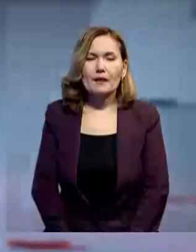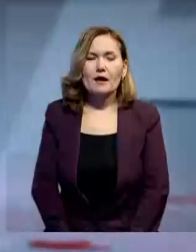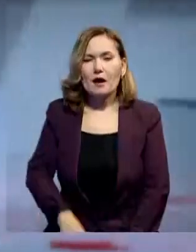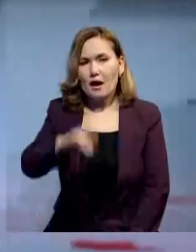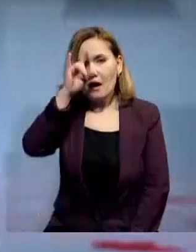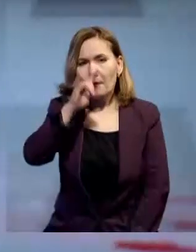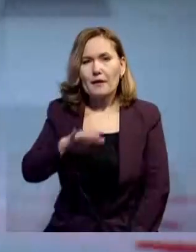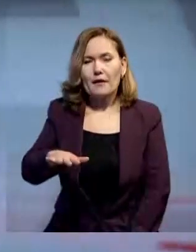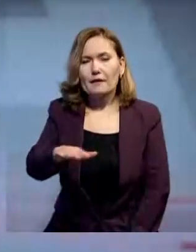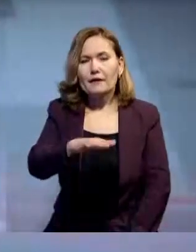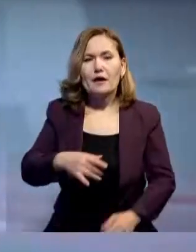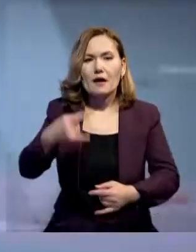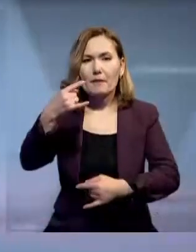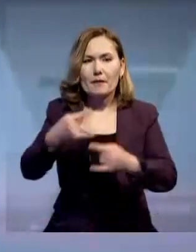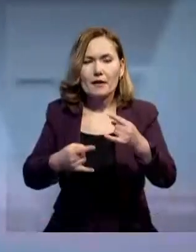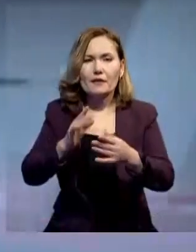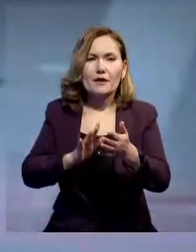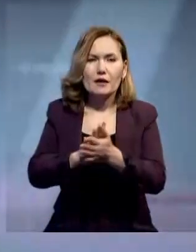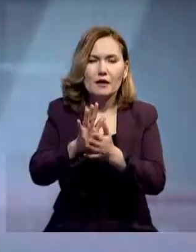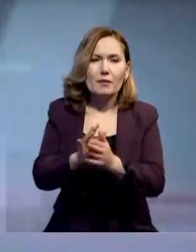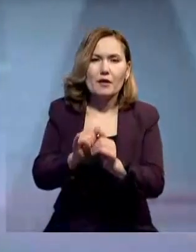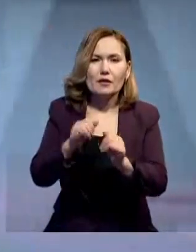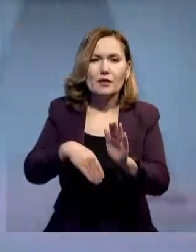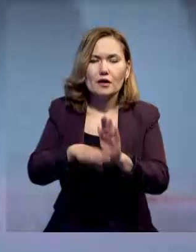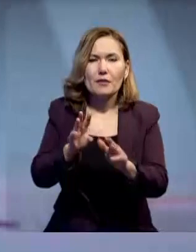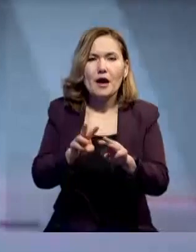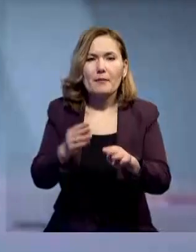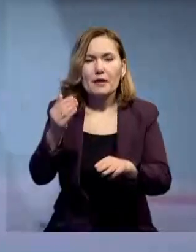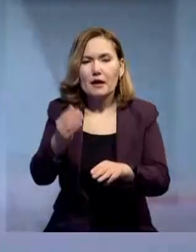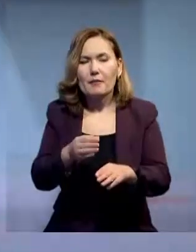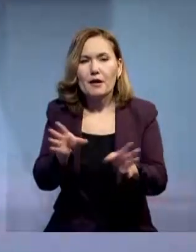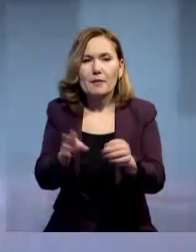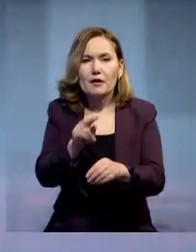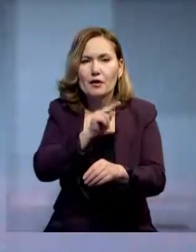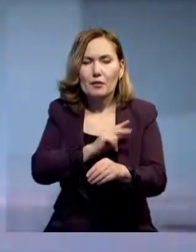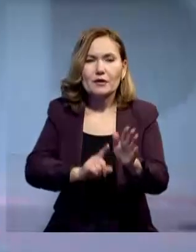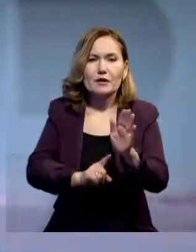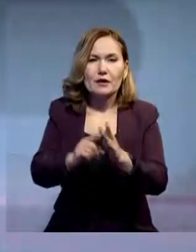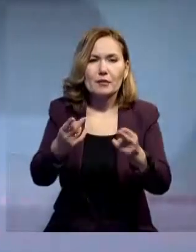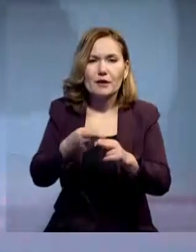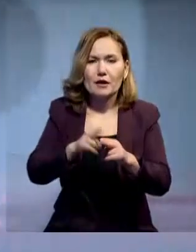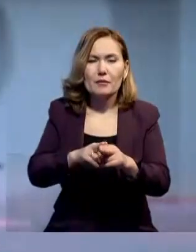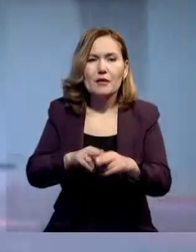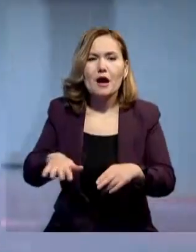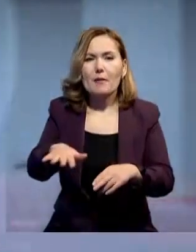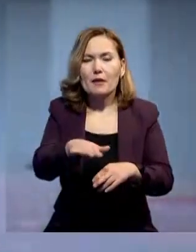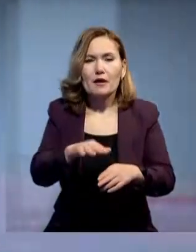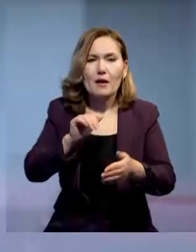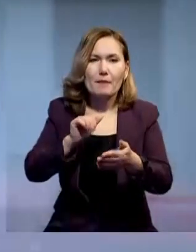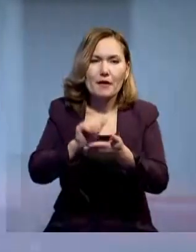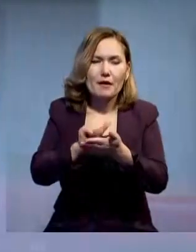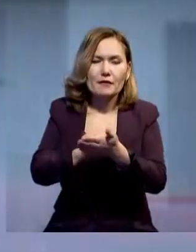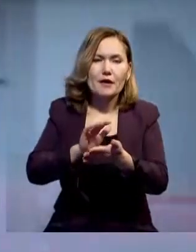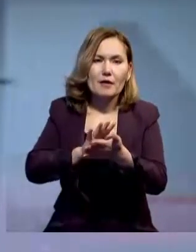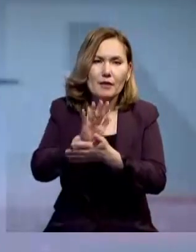Өңірлік бақ мәселелерін жақсарту үшін жауапты министрлік жергілікті атқарушы органдармен бірлесе жұмыс істеу керек. Өңірлік мерзімді басылымдар